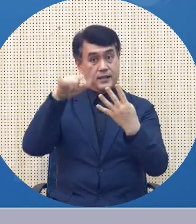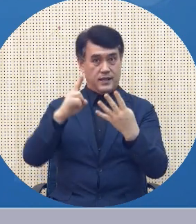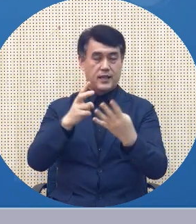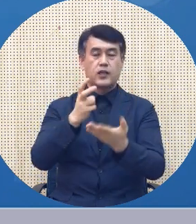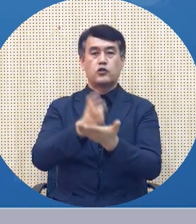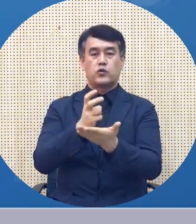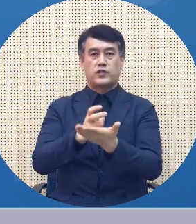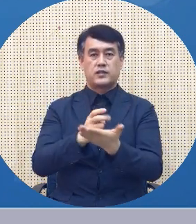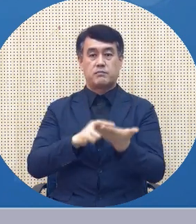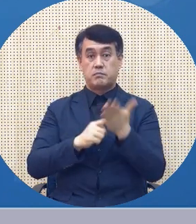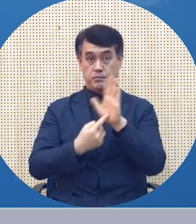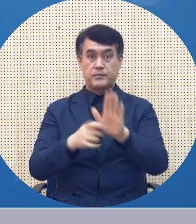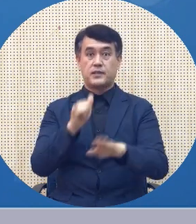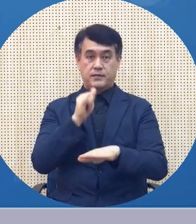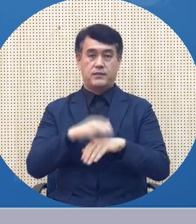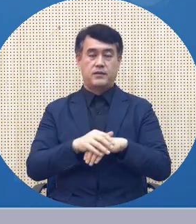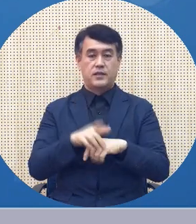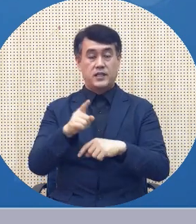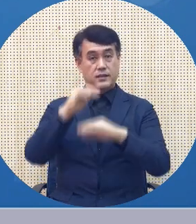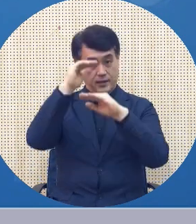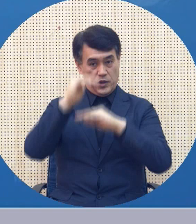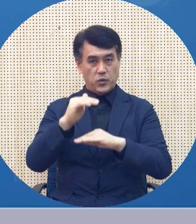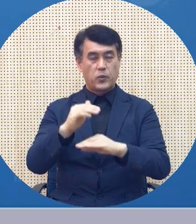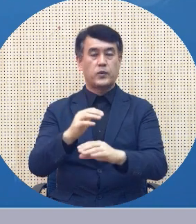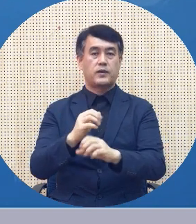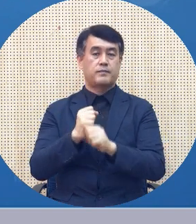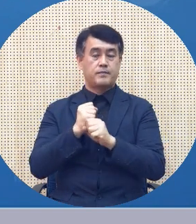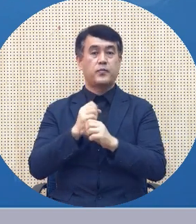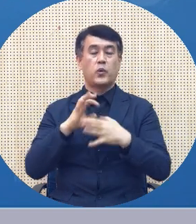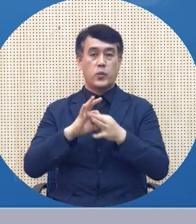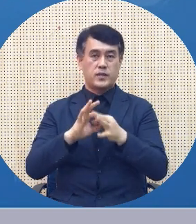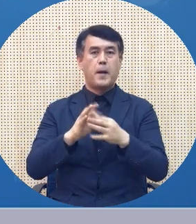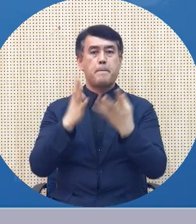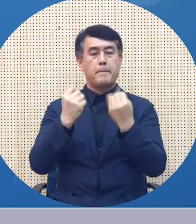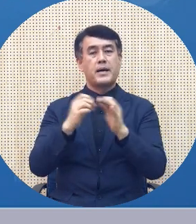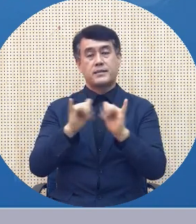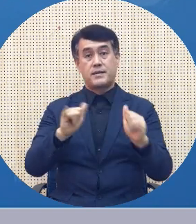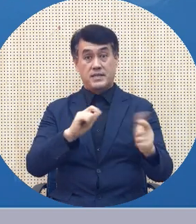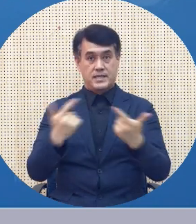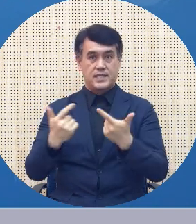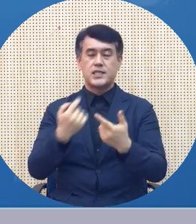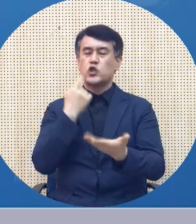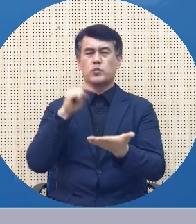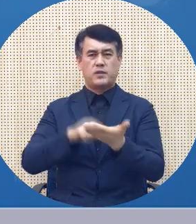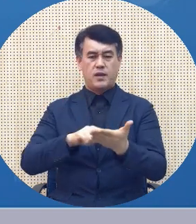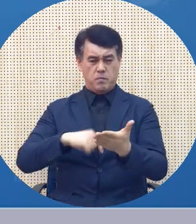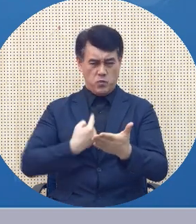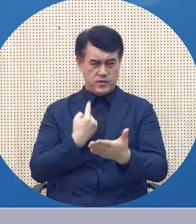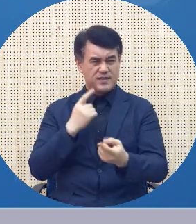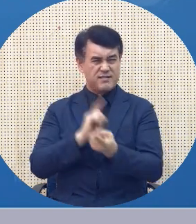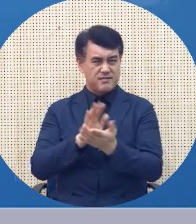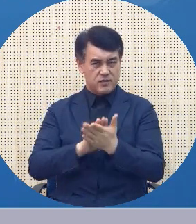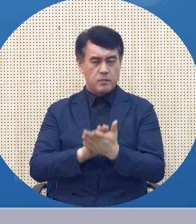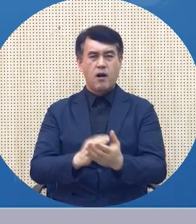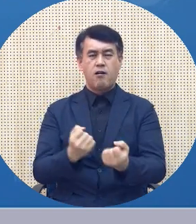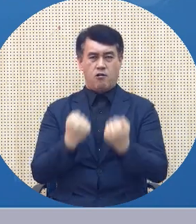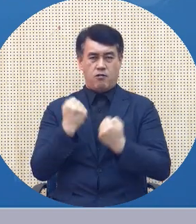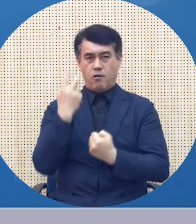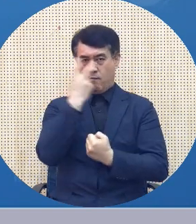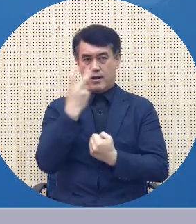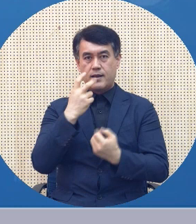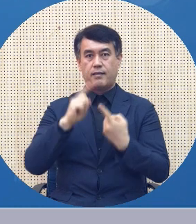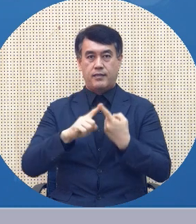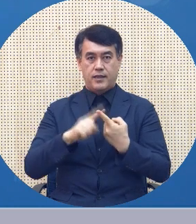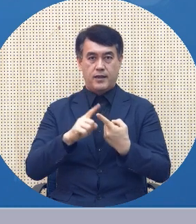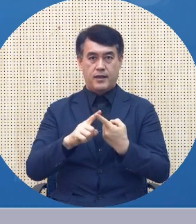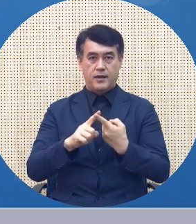제공되고 있습니다. 이와 같은 것을 통해 많은 국민들이 쉽게 자기 주도적인 정신건강 관리를 위한 실천을